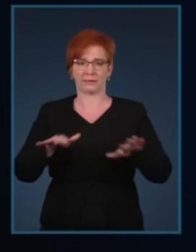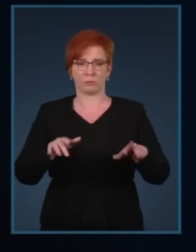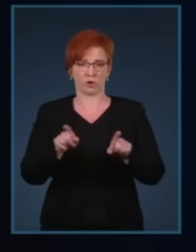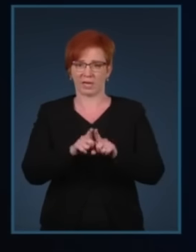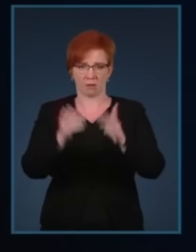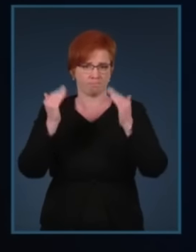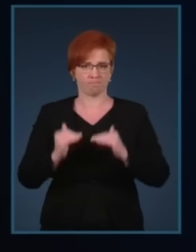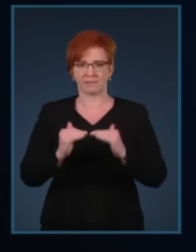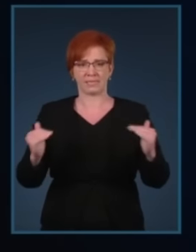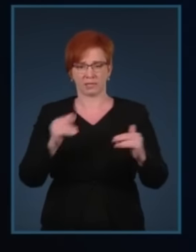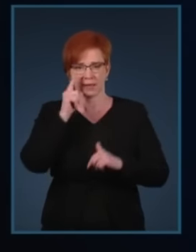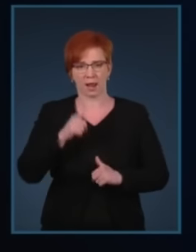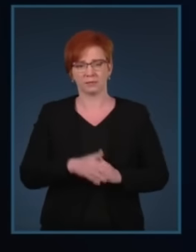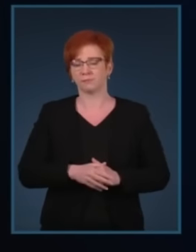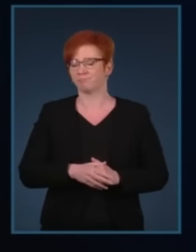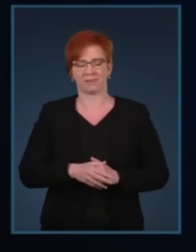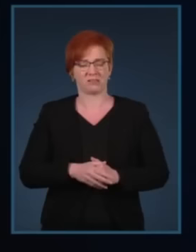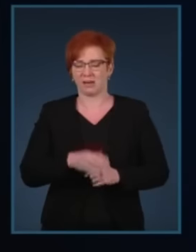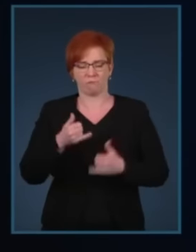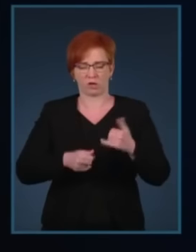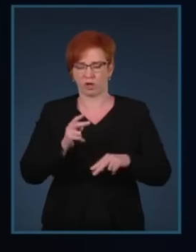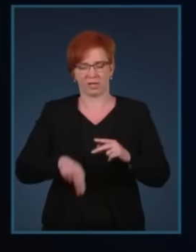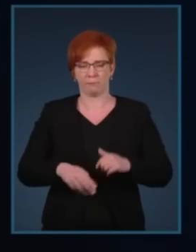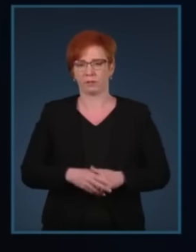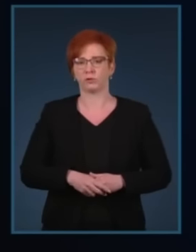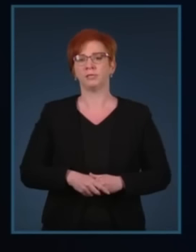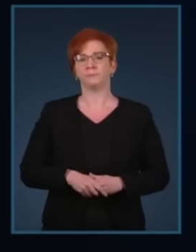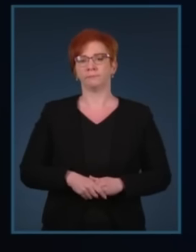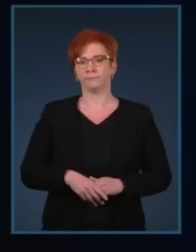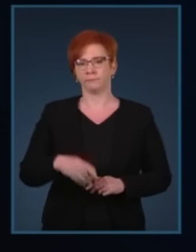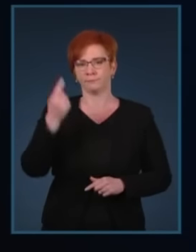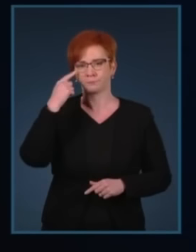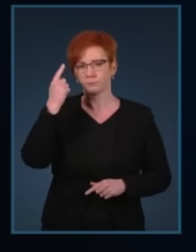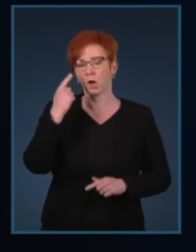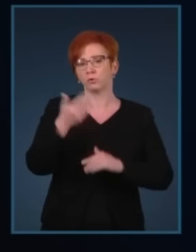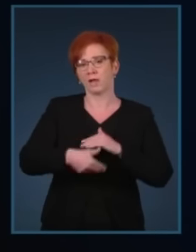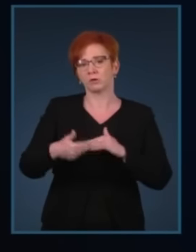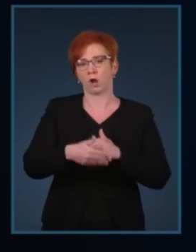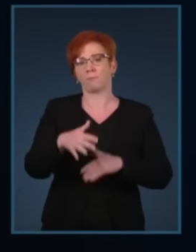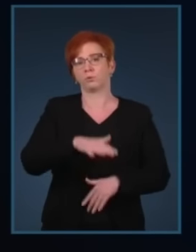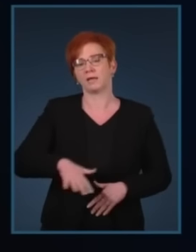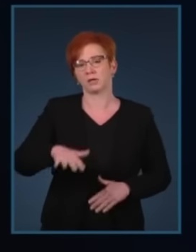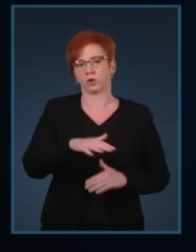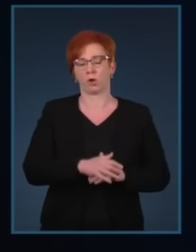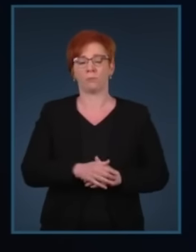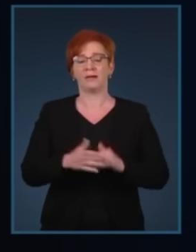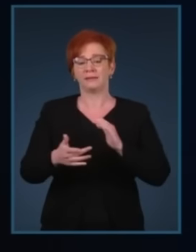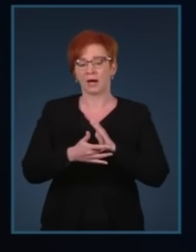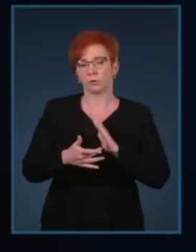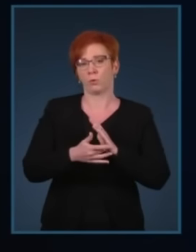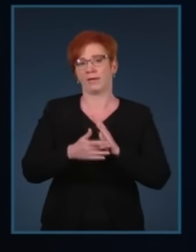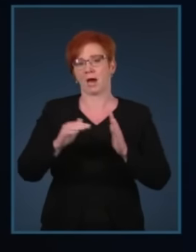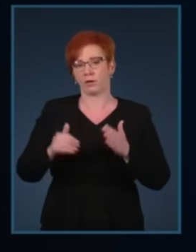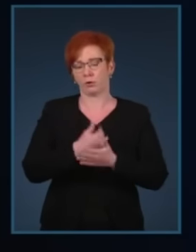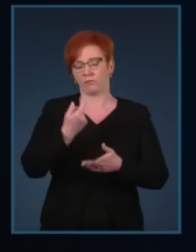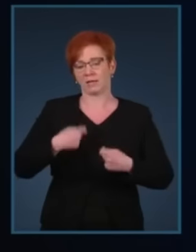és ez nem versenyképes. Ugyanis a tudásalapú társadalom és a tudásalapú technológiára, innovációra épülő mezőgazdaság